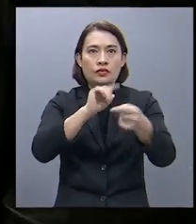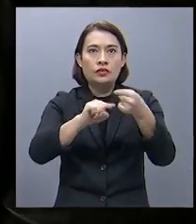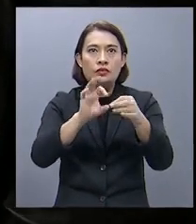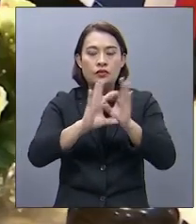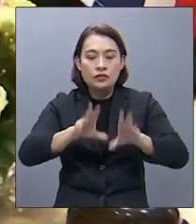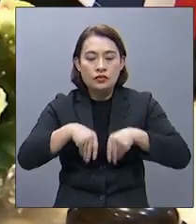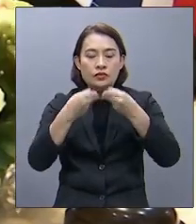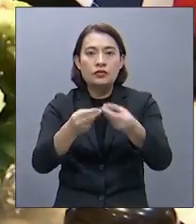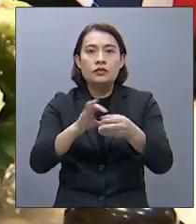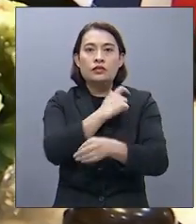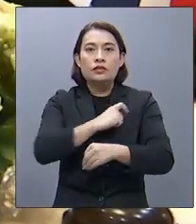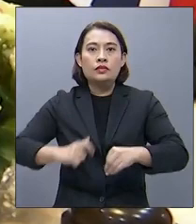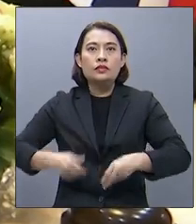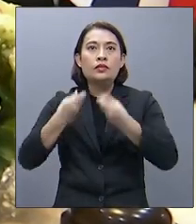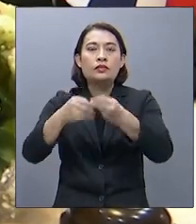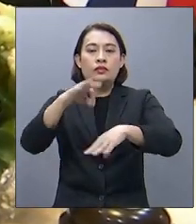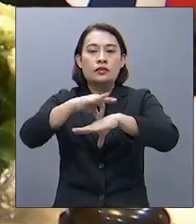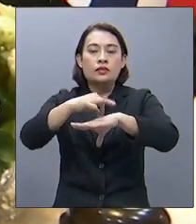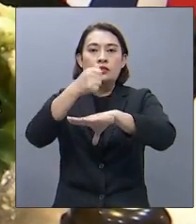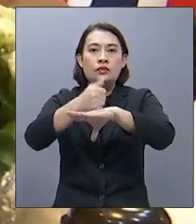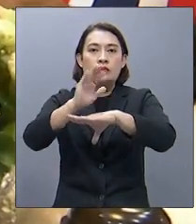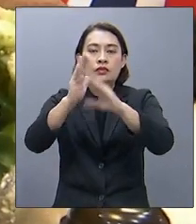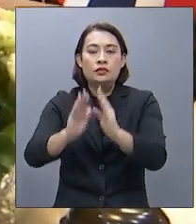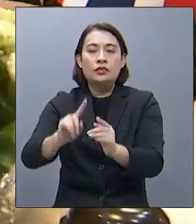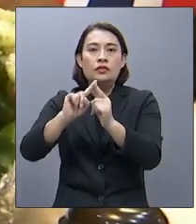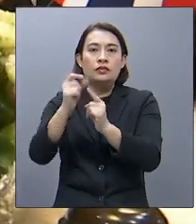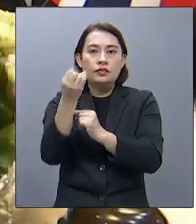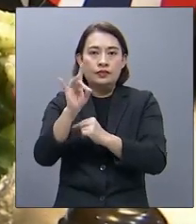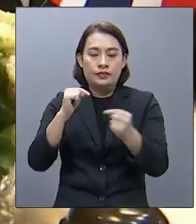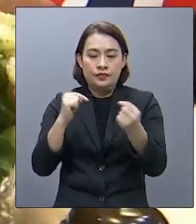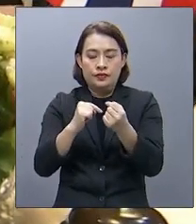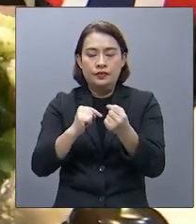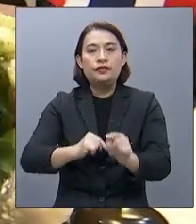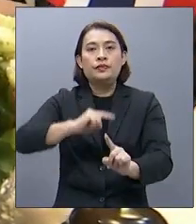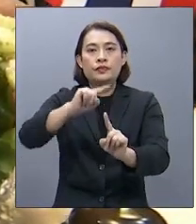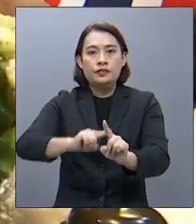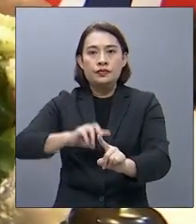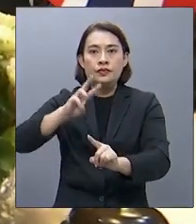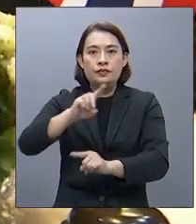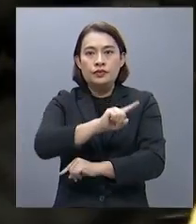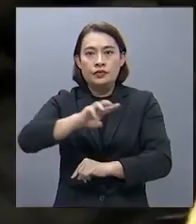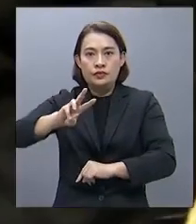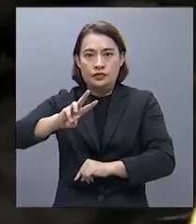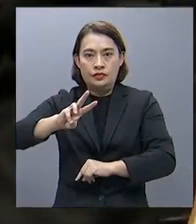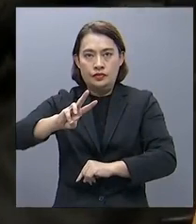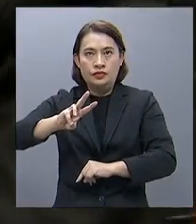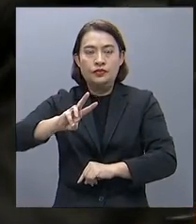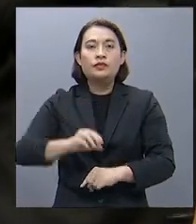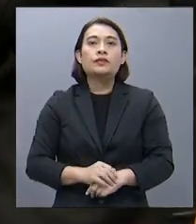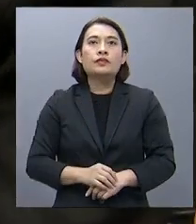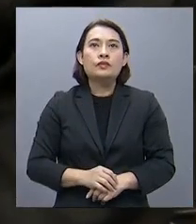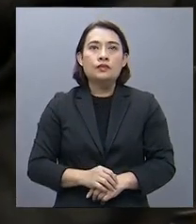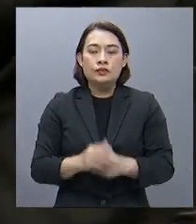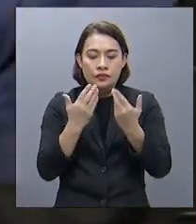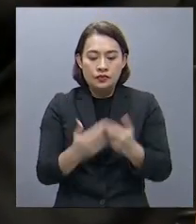แต่งตั้งให้เป็นจุฬาราชมนตรีคนที่ 18เมื่อวันที่ 6มิถุนายน2553และล่าสุดตามการเปิดเผยของ